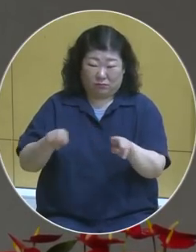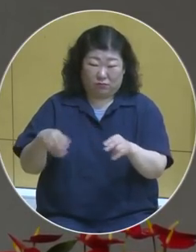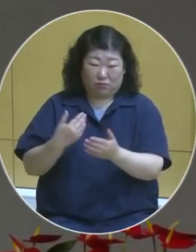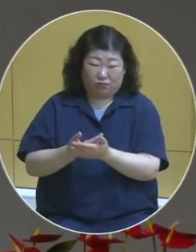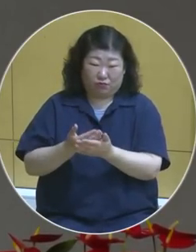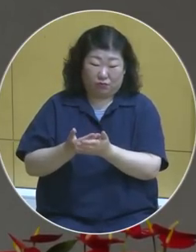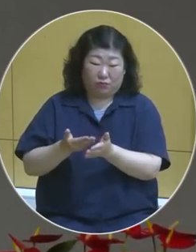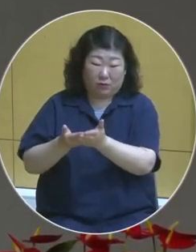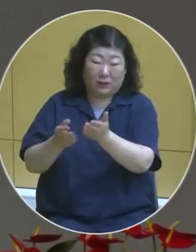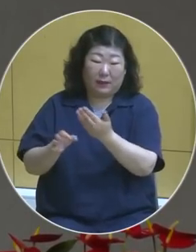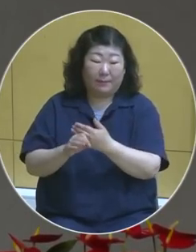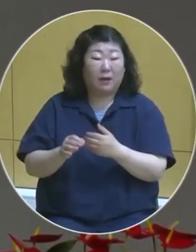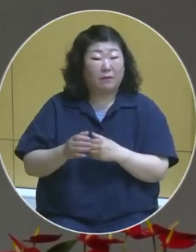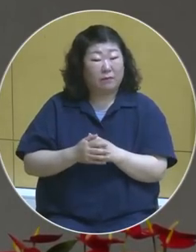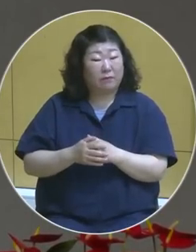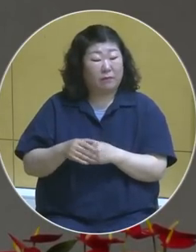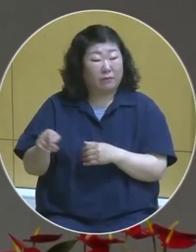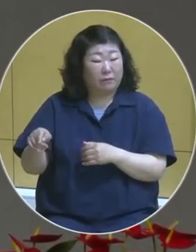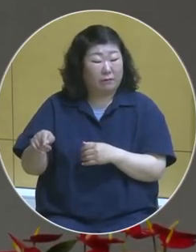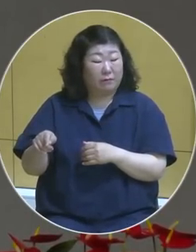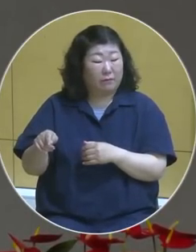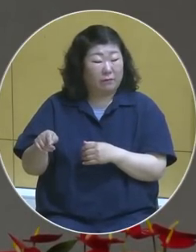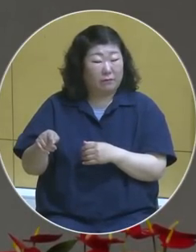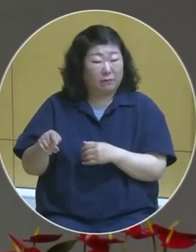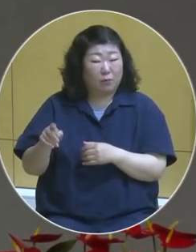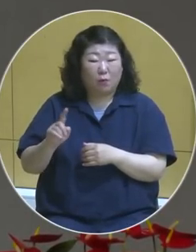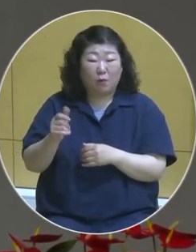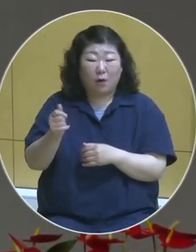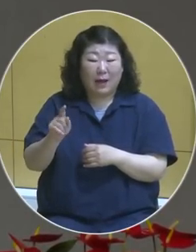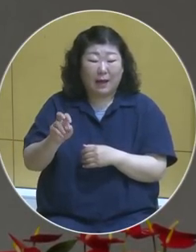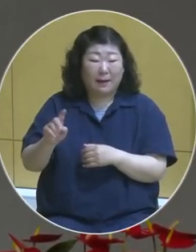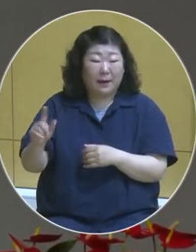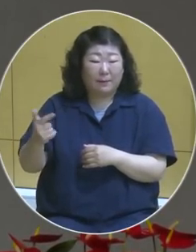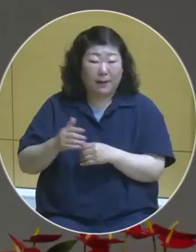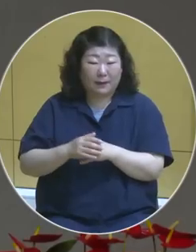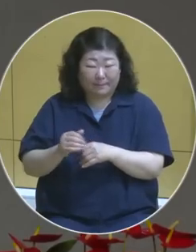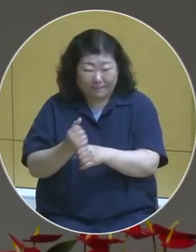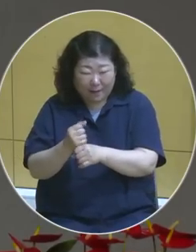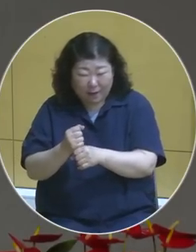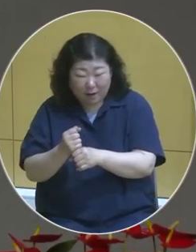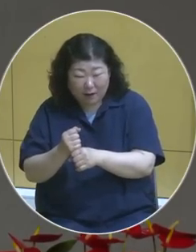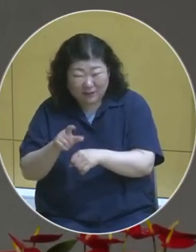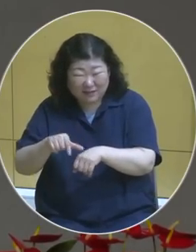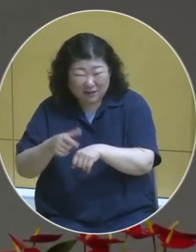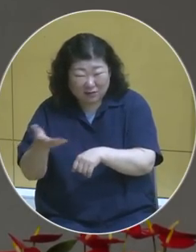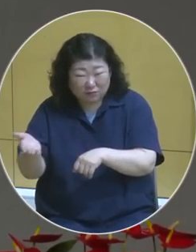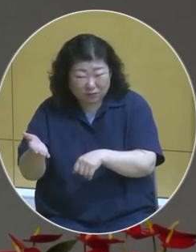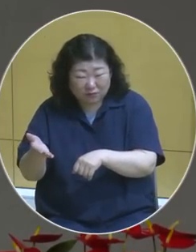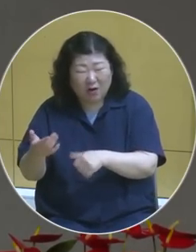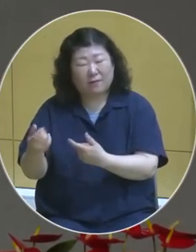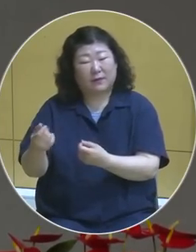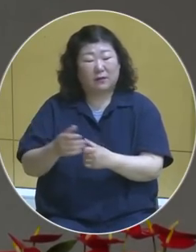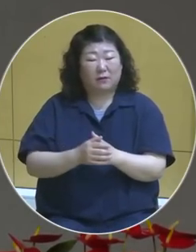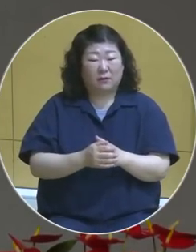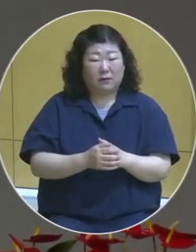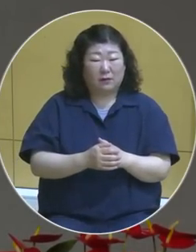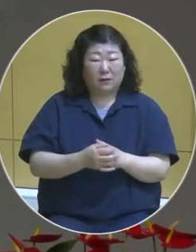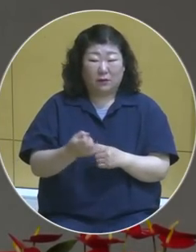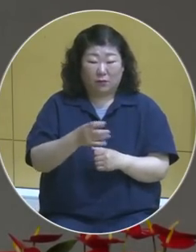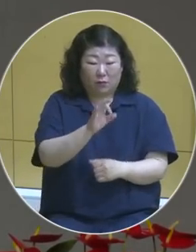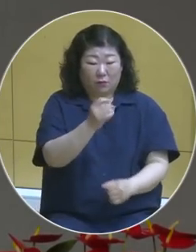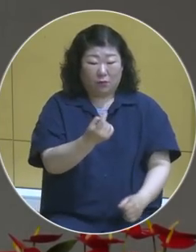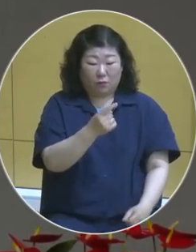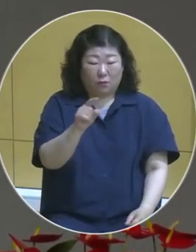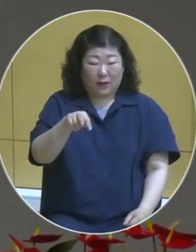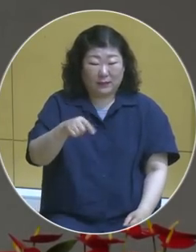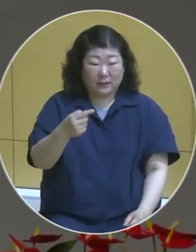그러면 그 일은 오히려 하만의 관계를 꾸밀 시간을 벌어주는 셈이 된다. 둘째, 와스디가 그렇게 간단한 사건